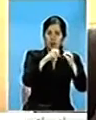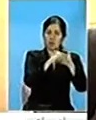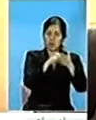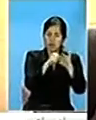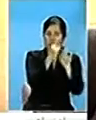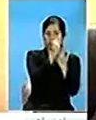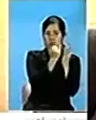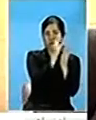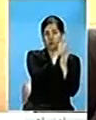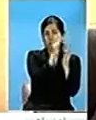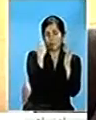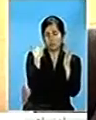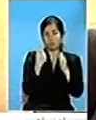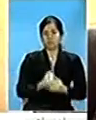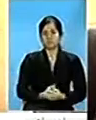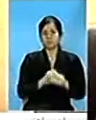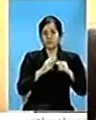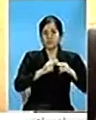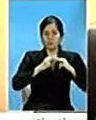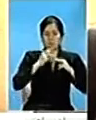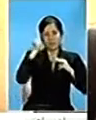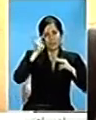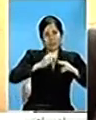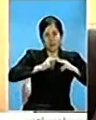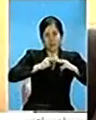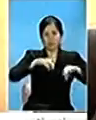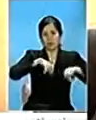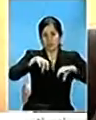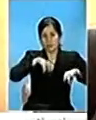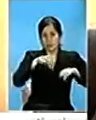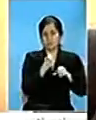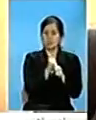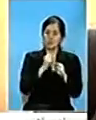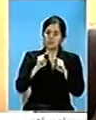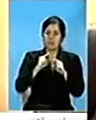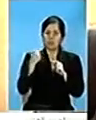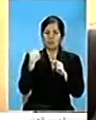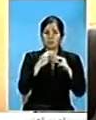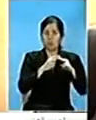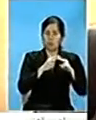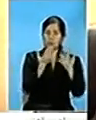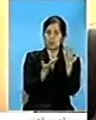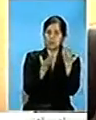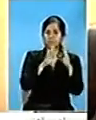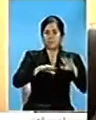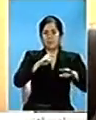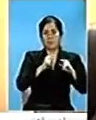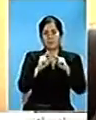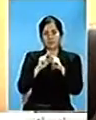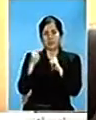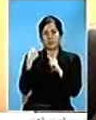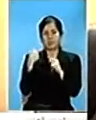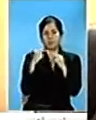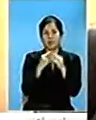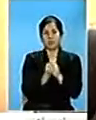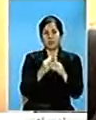จังหวัดออกแบบจังหวัดเองจัดการทรัพยากรของเขาเองจัดการเรื่องป่าของเขาเองจัดการเรื่องน้ำของเขาเองจัด